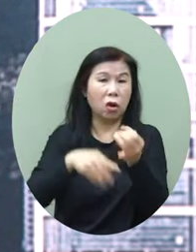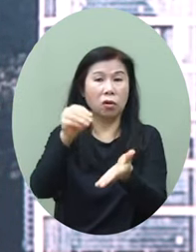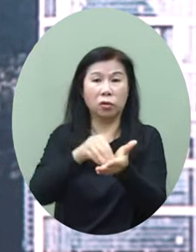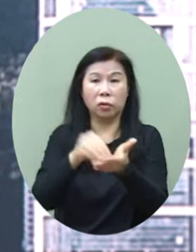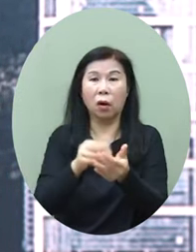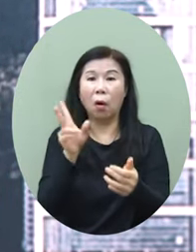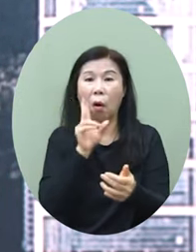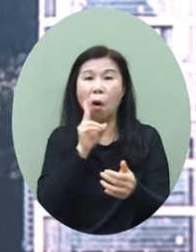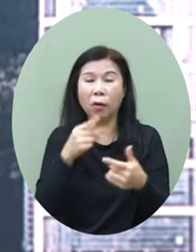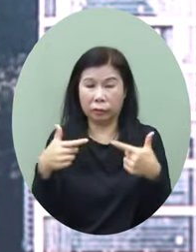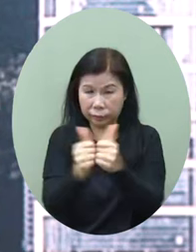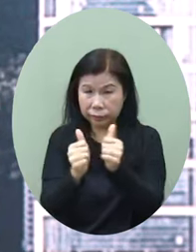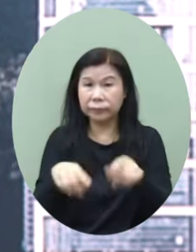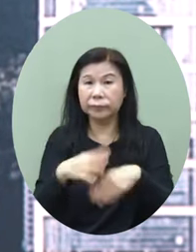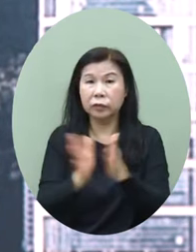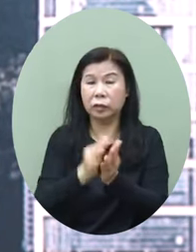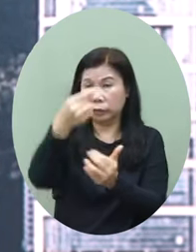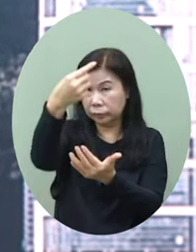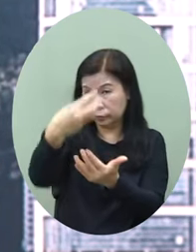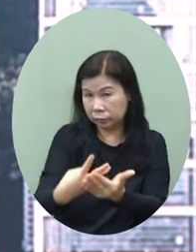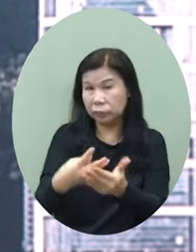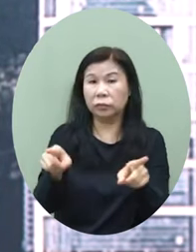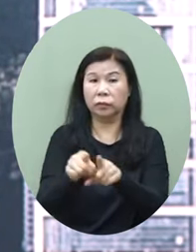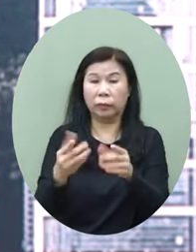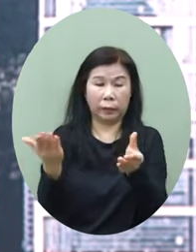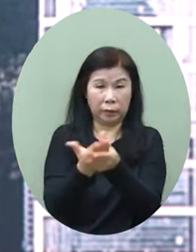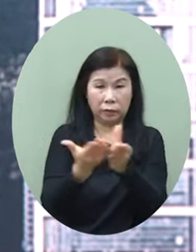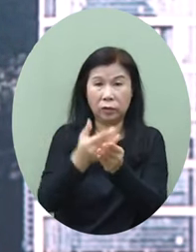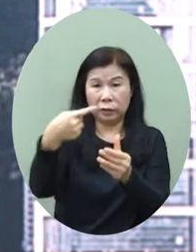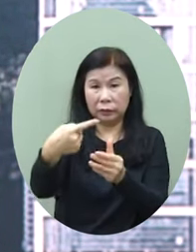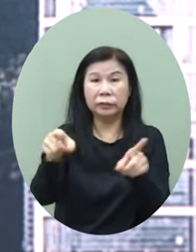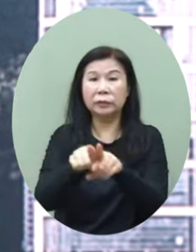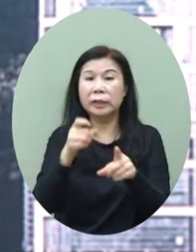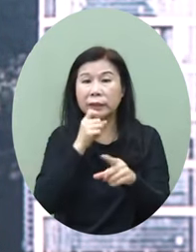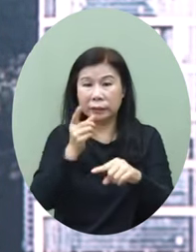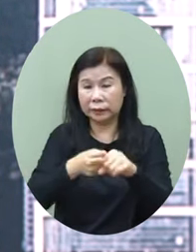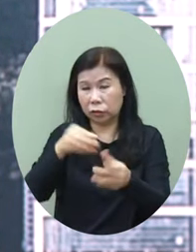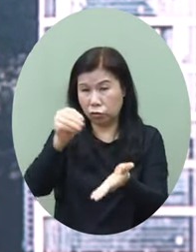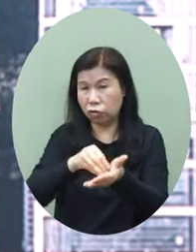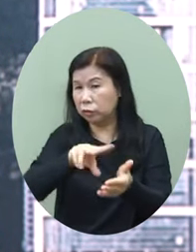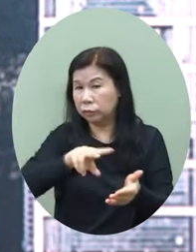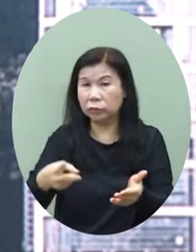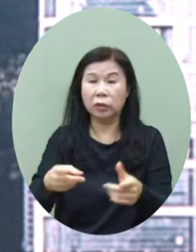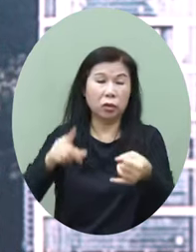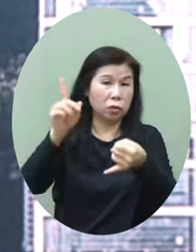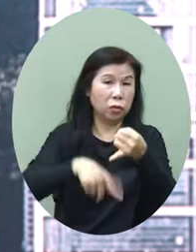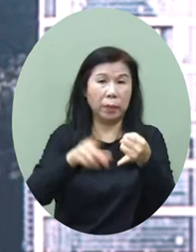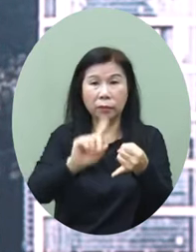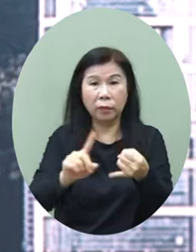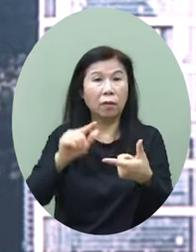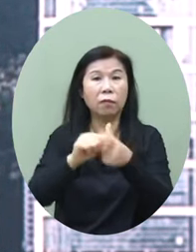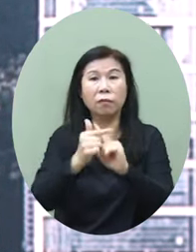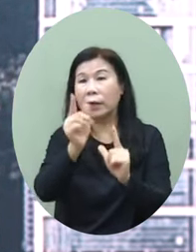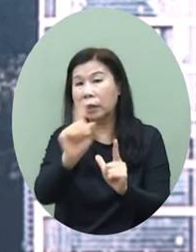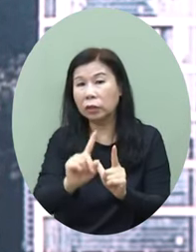似乎都要有一個規矩所以附件一都是要做一些修訂的但最終無論什麼方